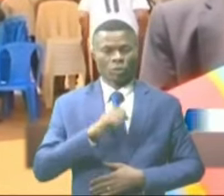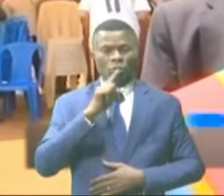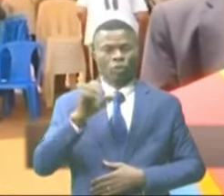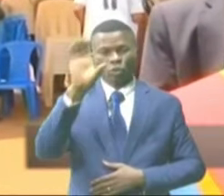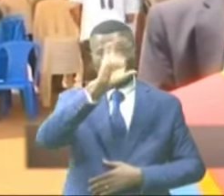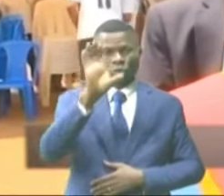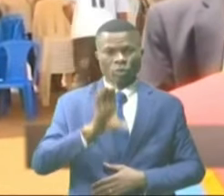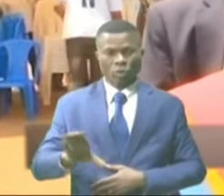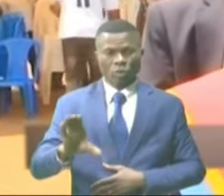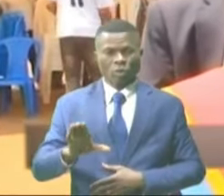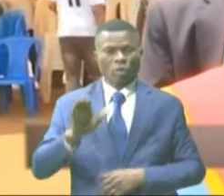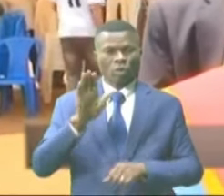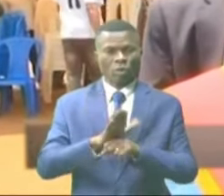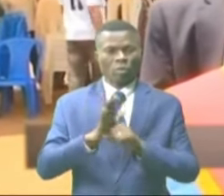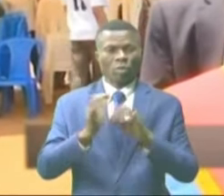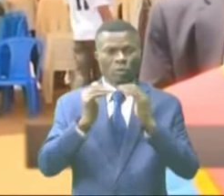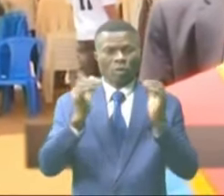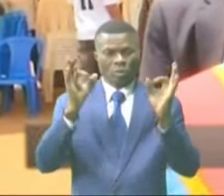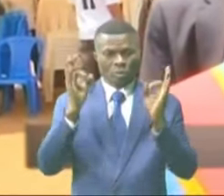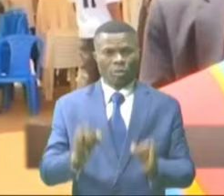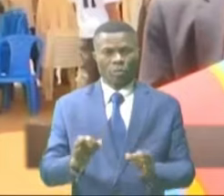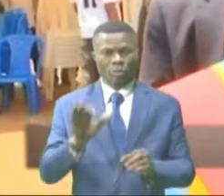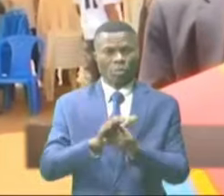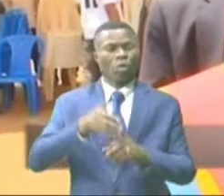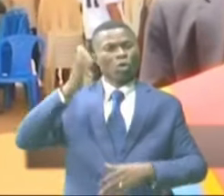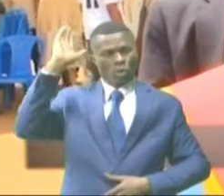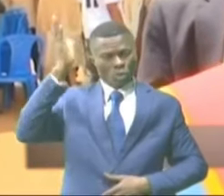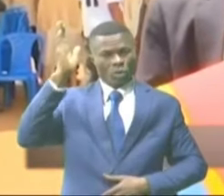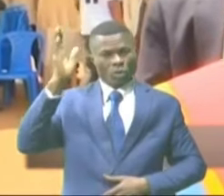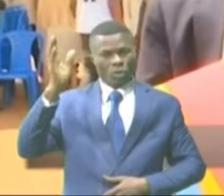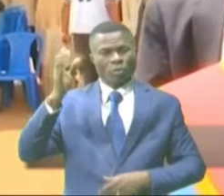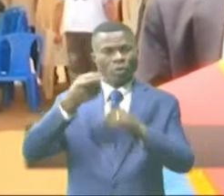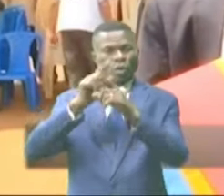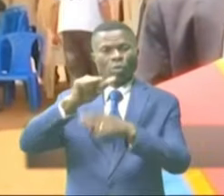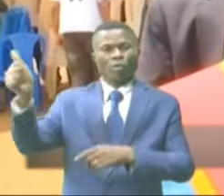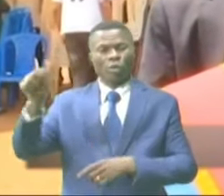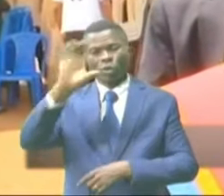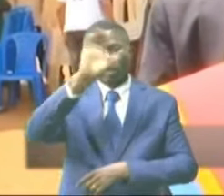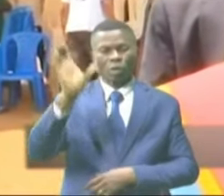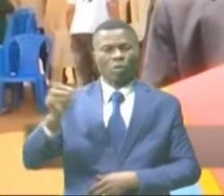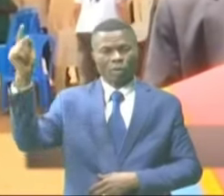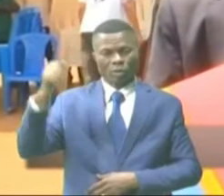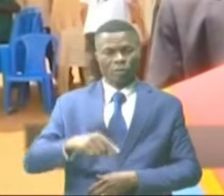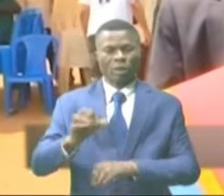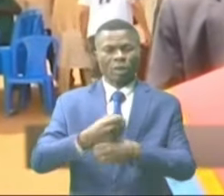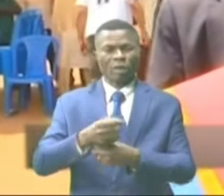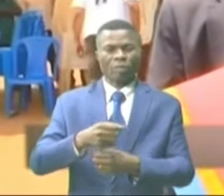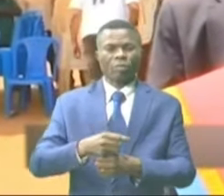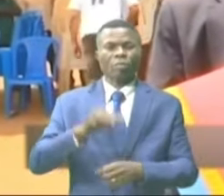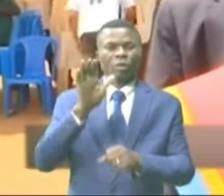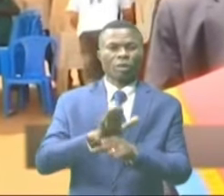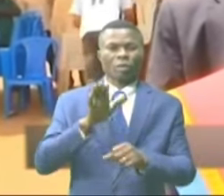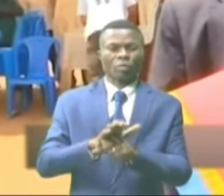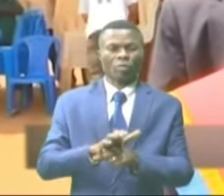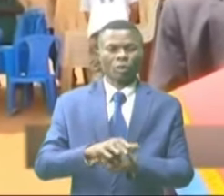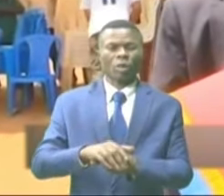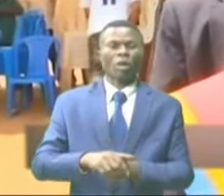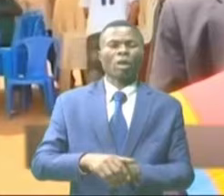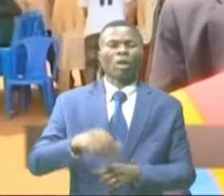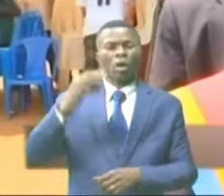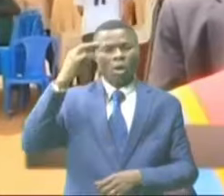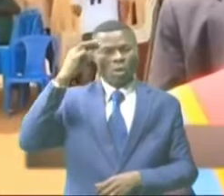commune paisible, mais beaucoup de koulounas viennent d'ailleurs. Ils viennent même de Mombé, les Gombé, par-ci